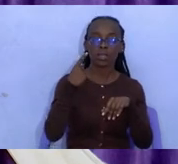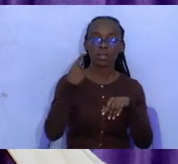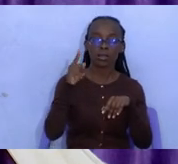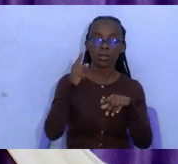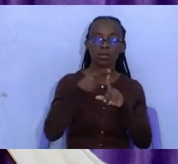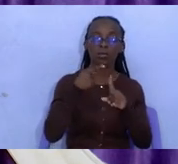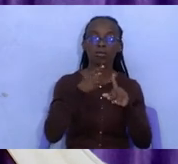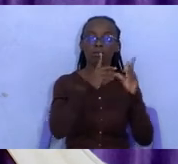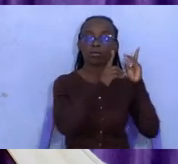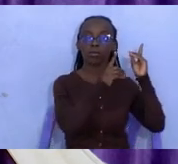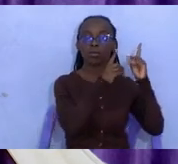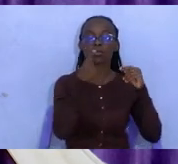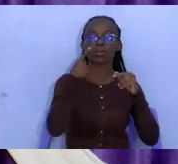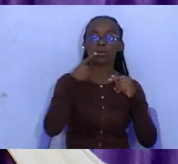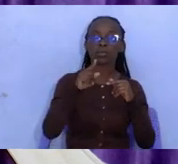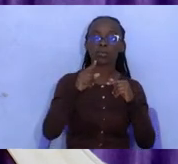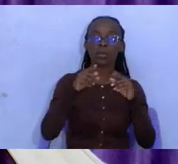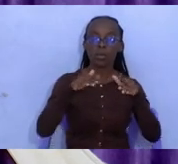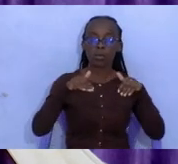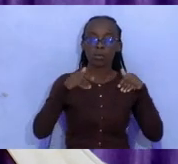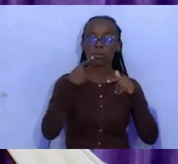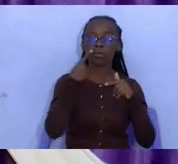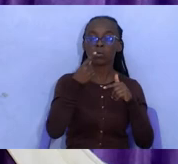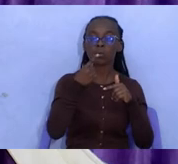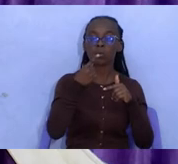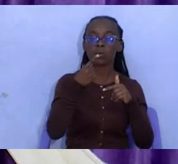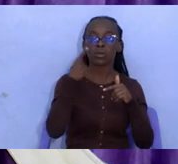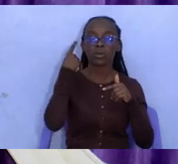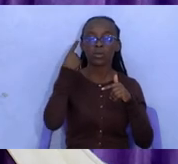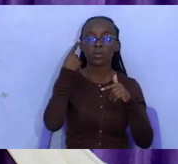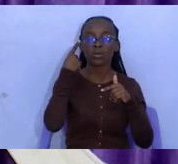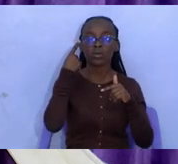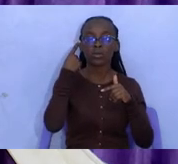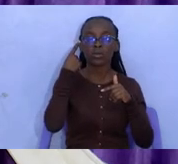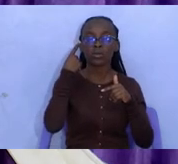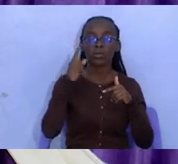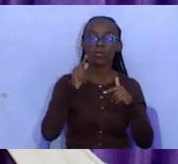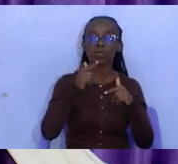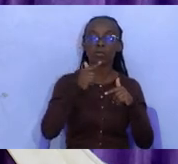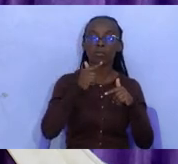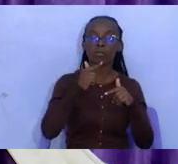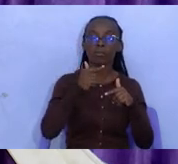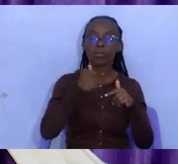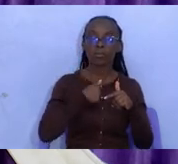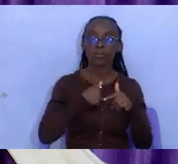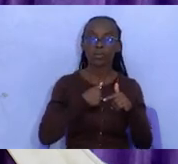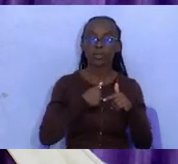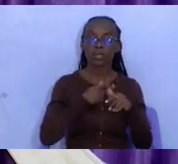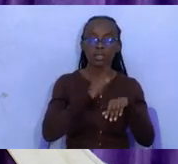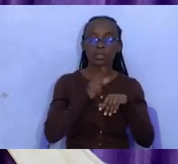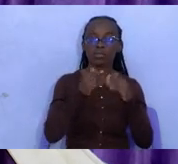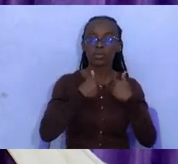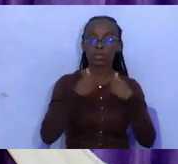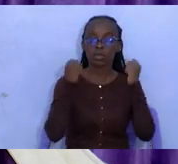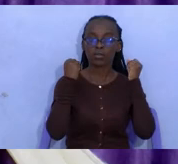chumba cha juu, msitoke humo hadi nguvu zitakazo, hadi mtakapopata nguvu. Na akaanza kuambia mtakuwa mashahidi